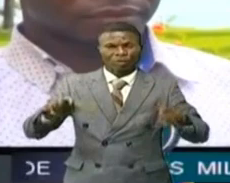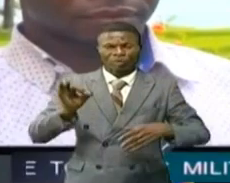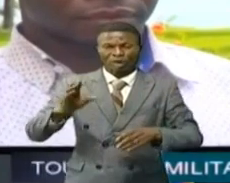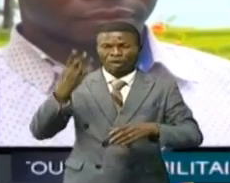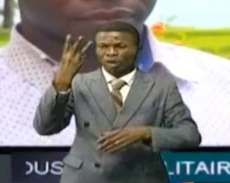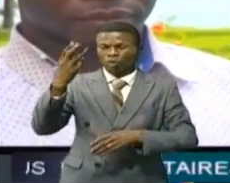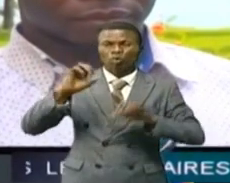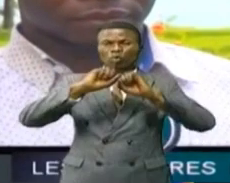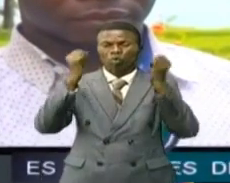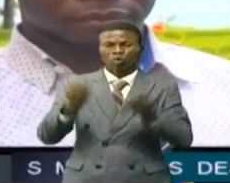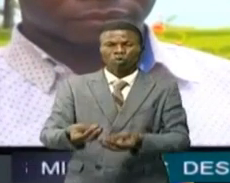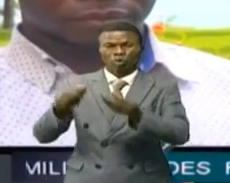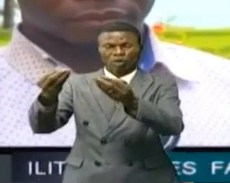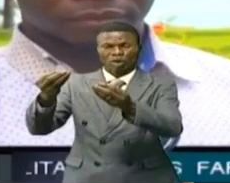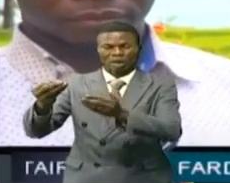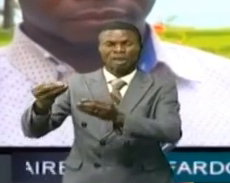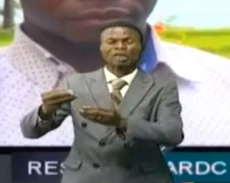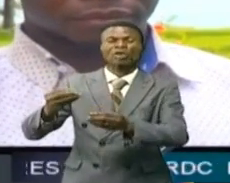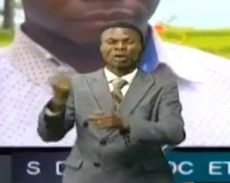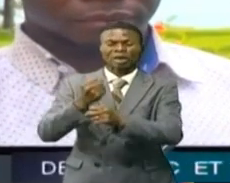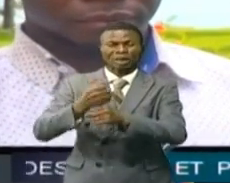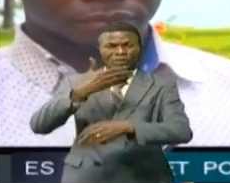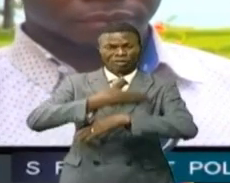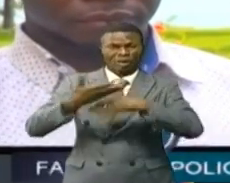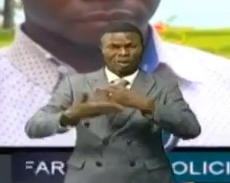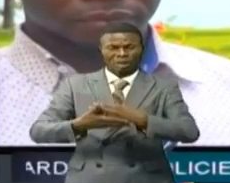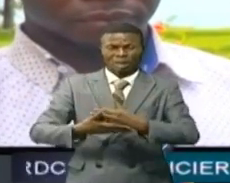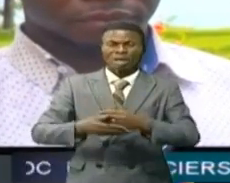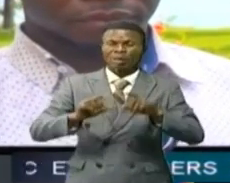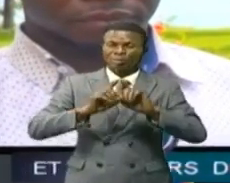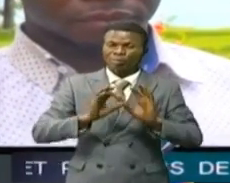qui on avait donné cette responsabilité, et n'est rien d'autre que